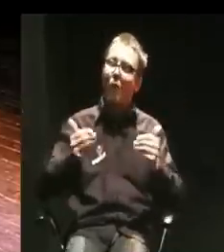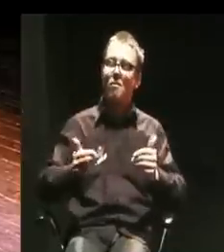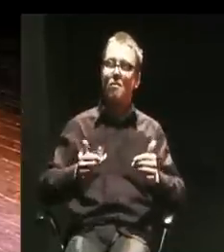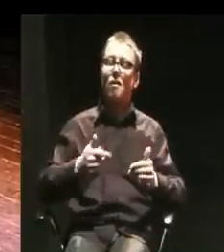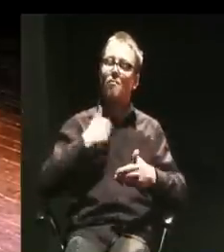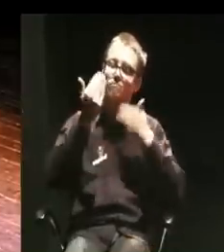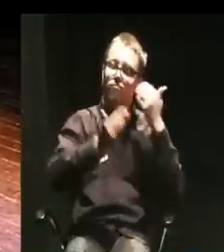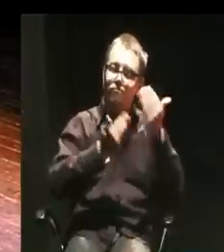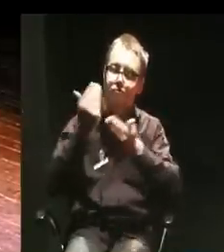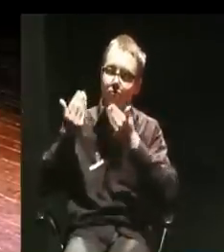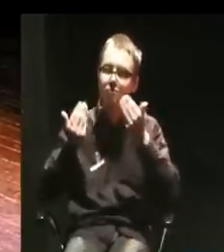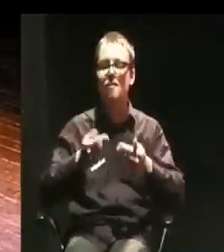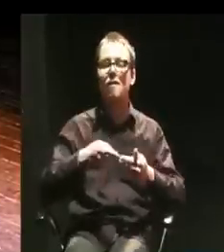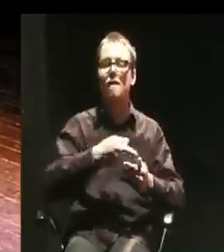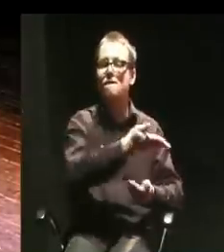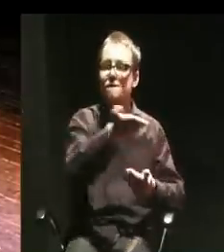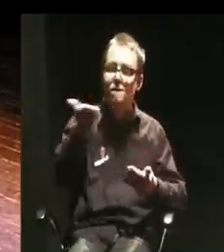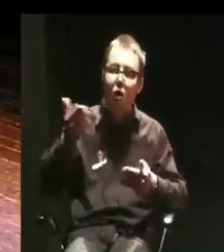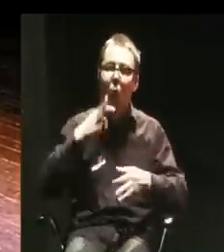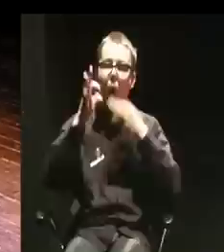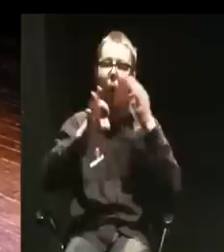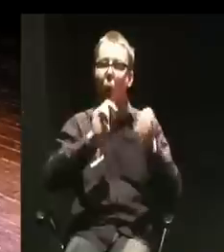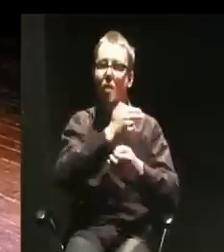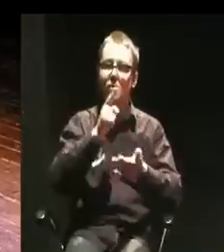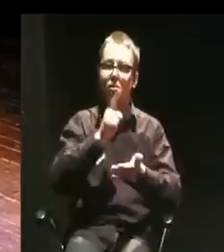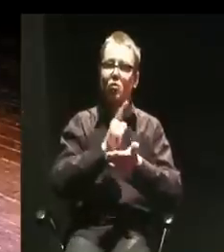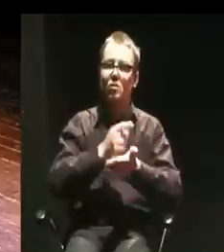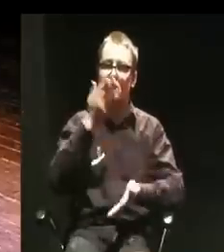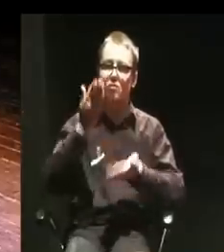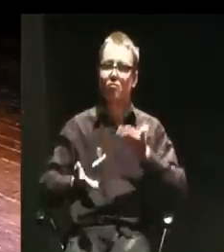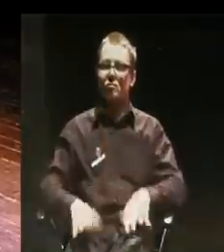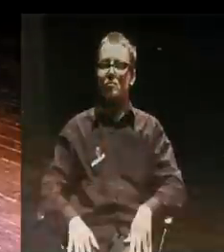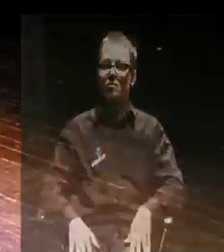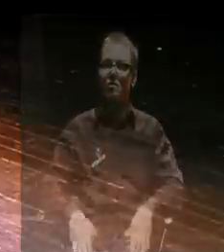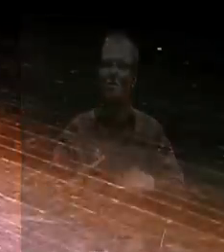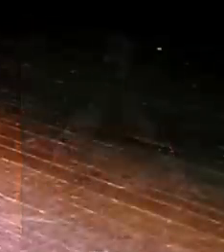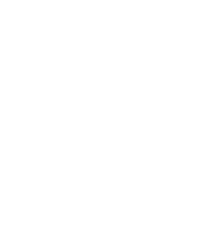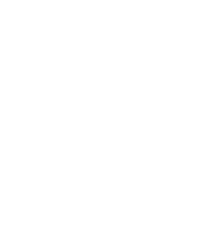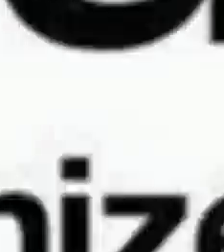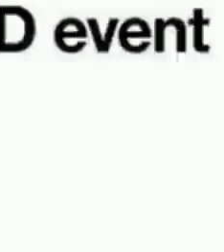bądźcie ambasadorami. Wy, uczestnicy TEDxu Lublin. Dzięki wielkie.